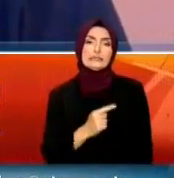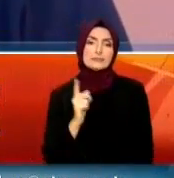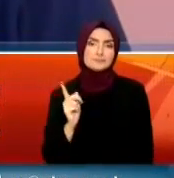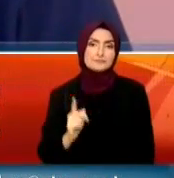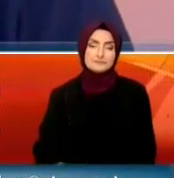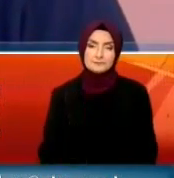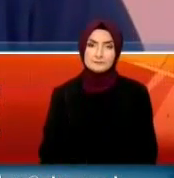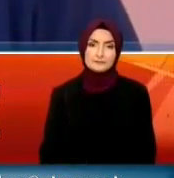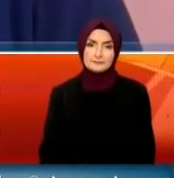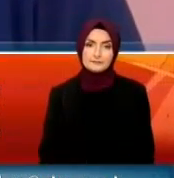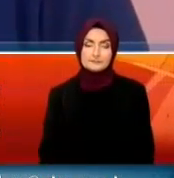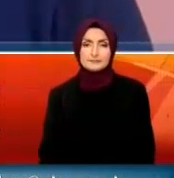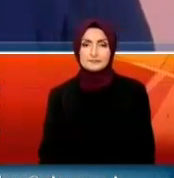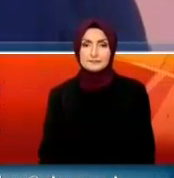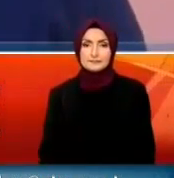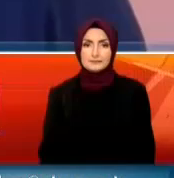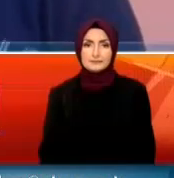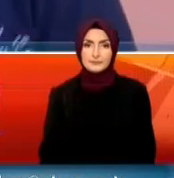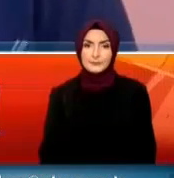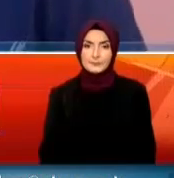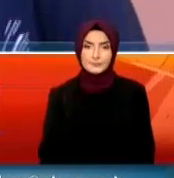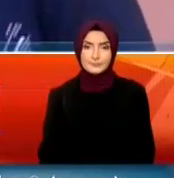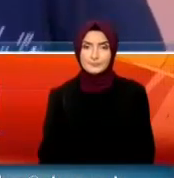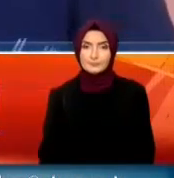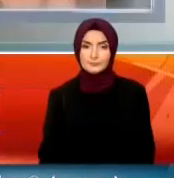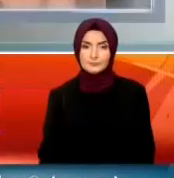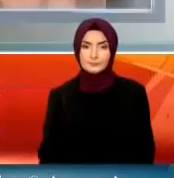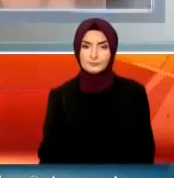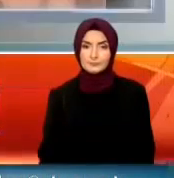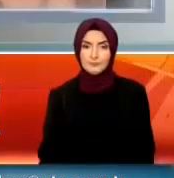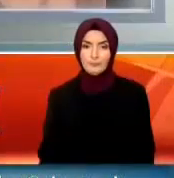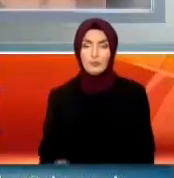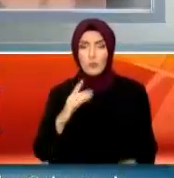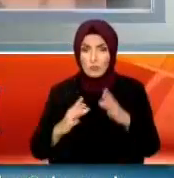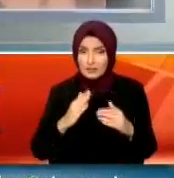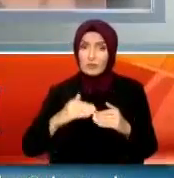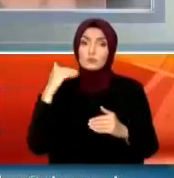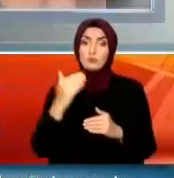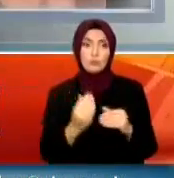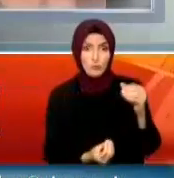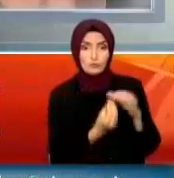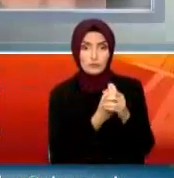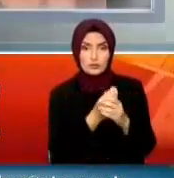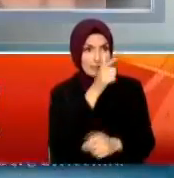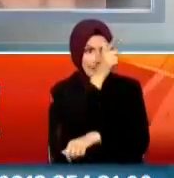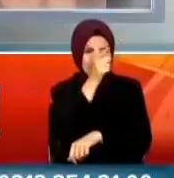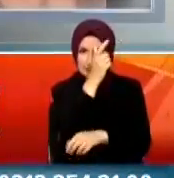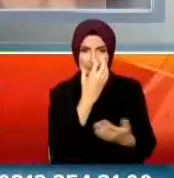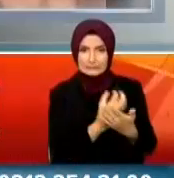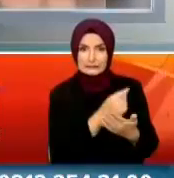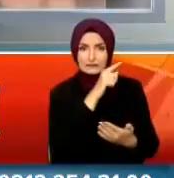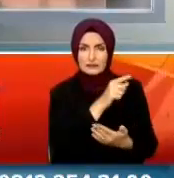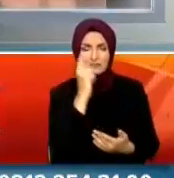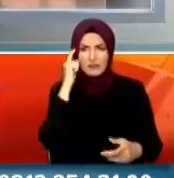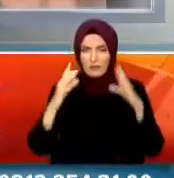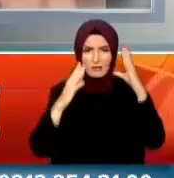Olayda onunla vurma, etme, kırma hiçbir şey yok. Bu bize atılan bir iftira yani. Olay sonrası ortaya çıkan kamera kayıtları ise kafaları daha da